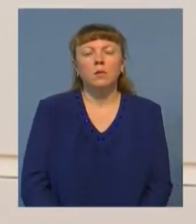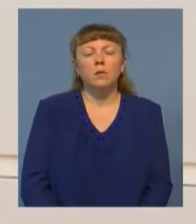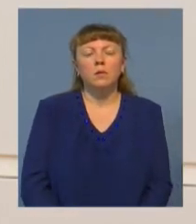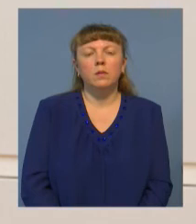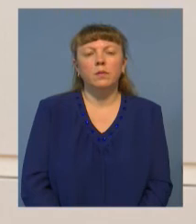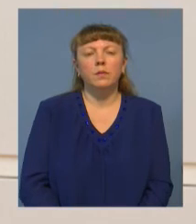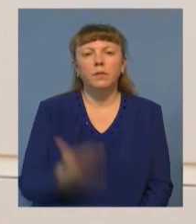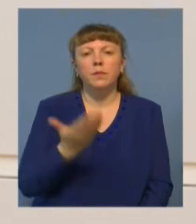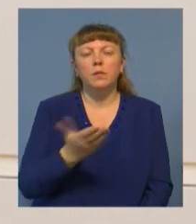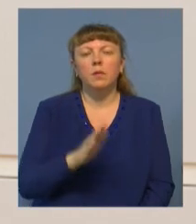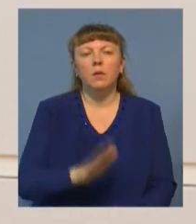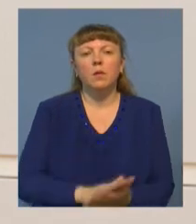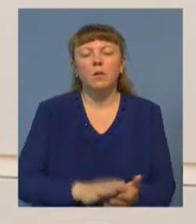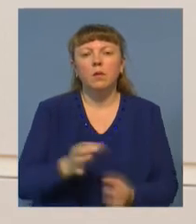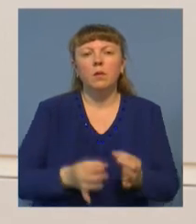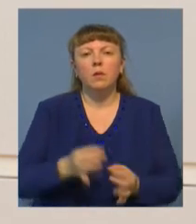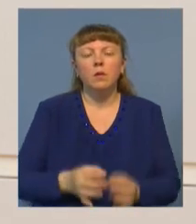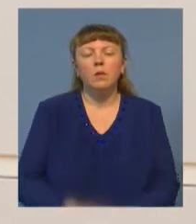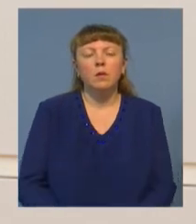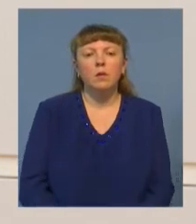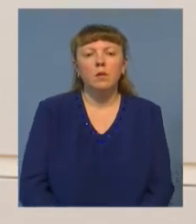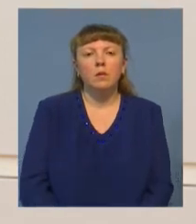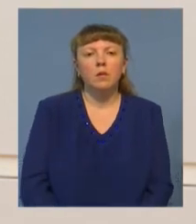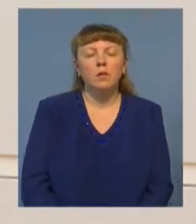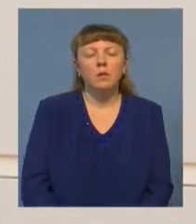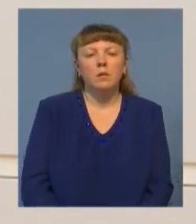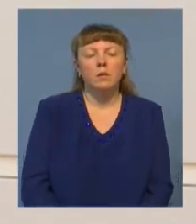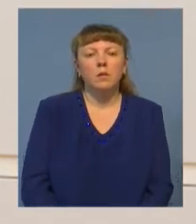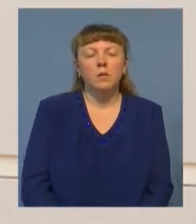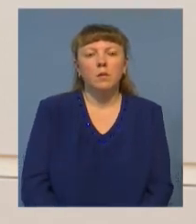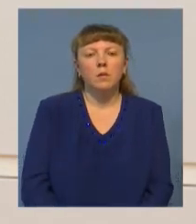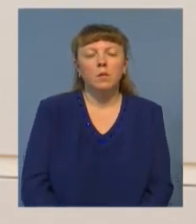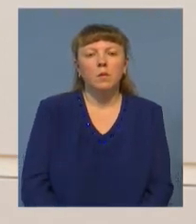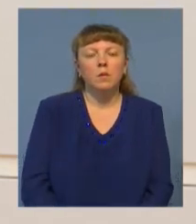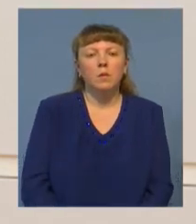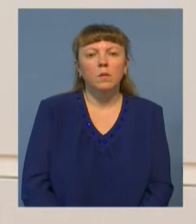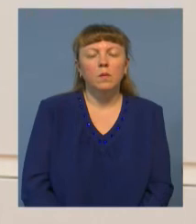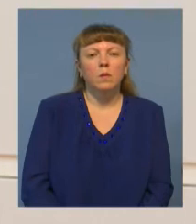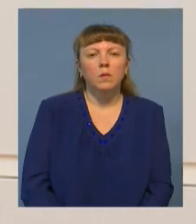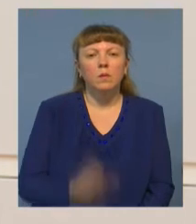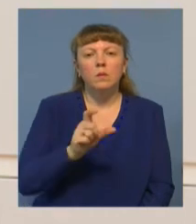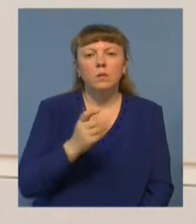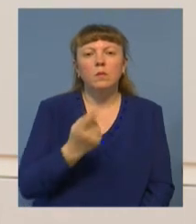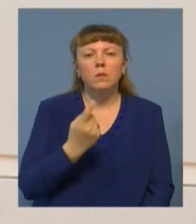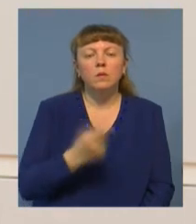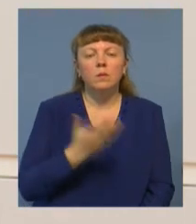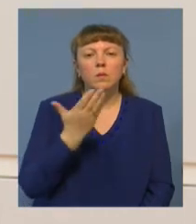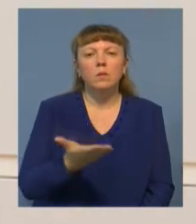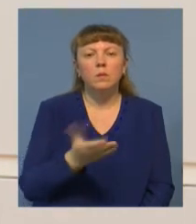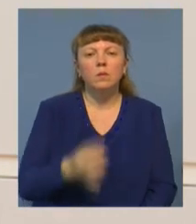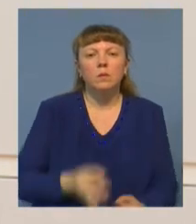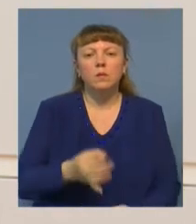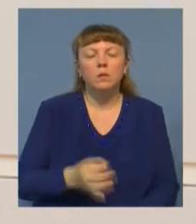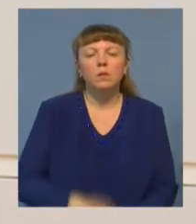обращается в суд с заявлением. Просто хотелось бы отметить, что в основном сейчас граждане обращаются, обращаются в